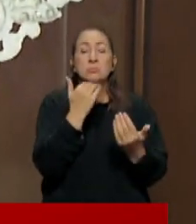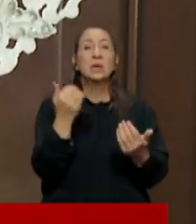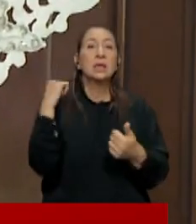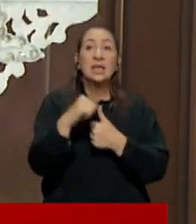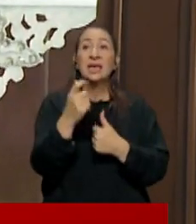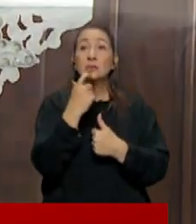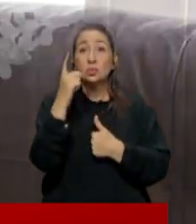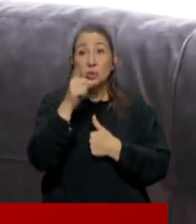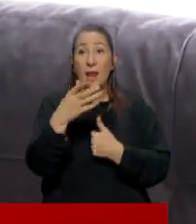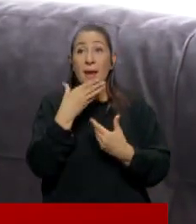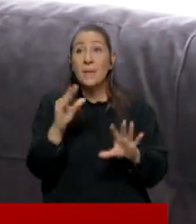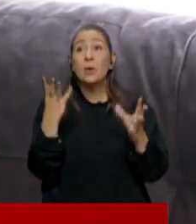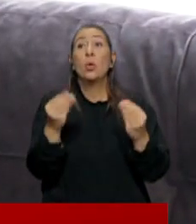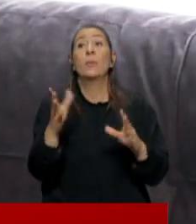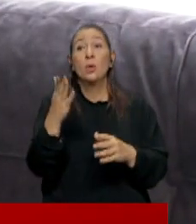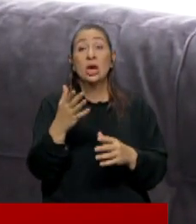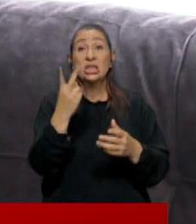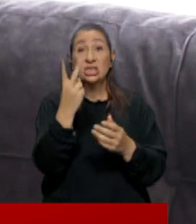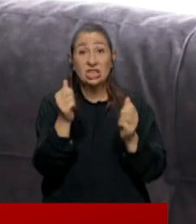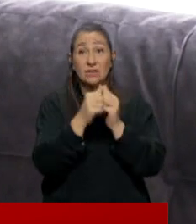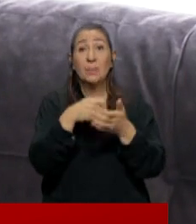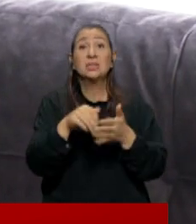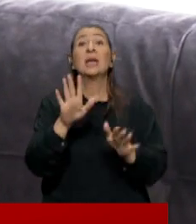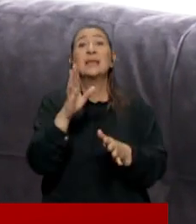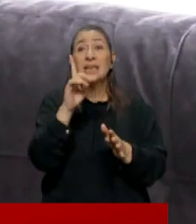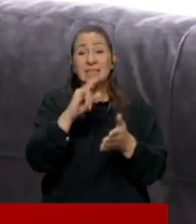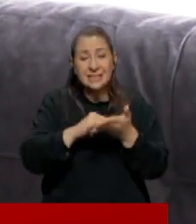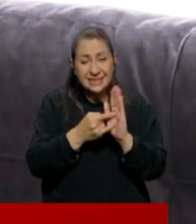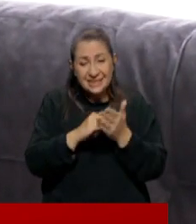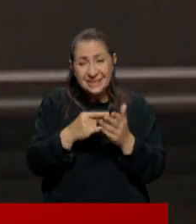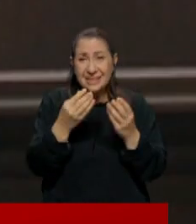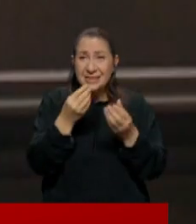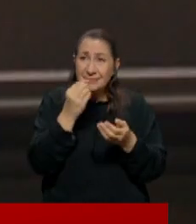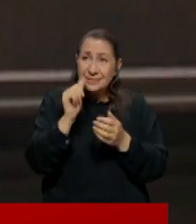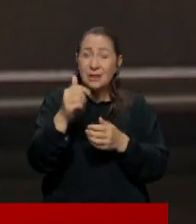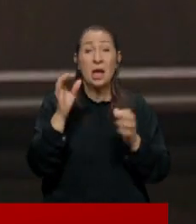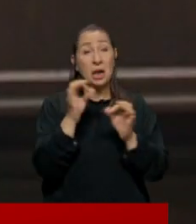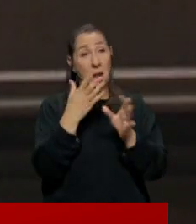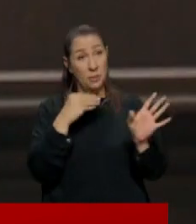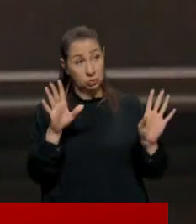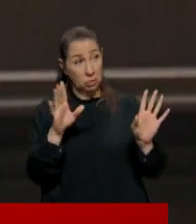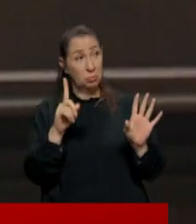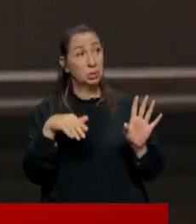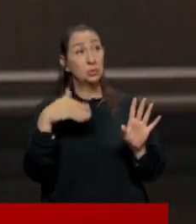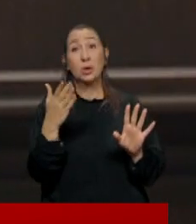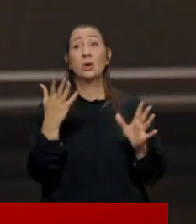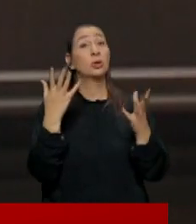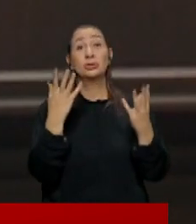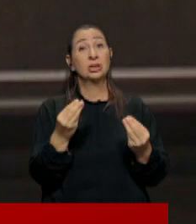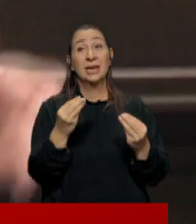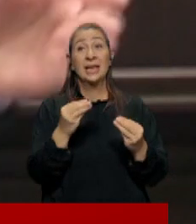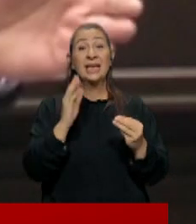yine yaşı nedeniyle emekli olamıyor çift maaş değil sadece geçinebilmek istiyor Ondan sonra ne olacak